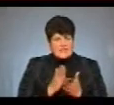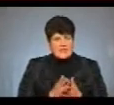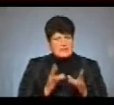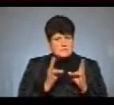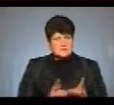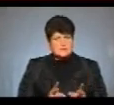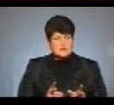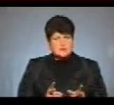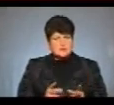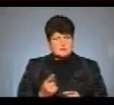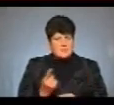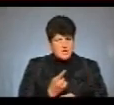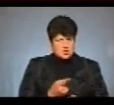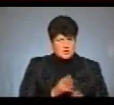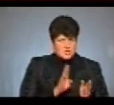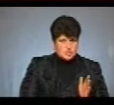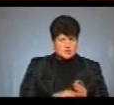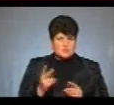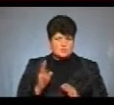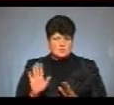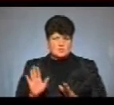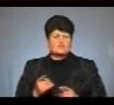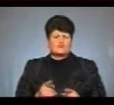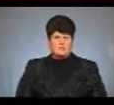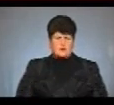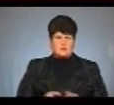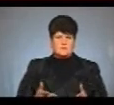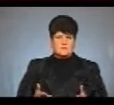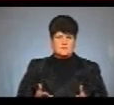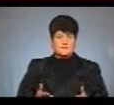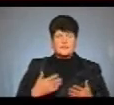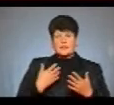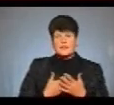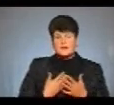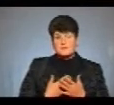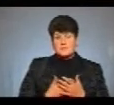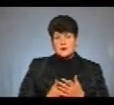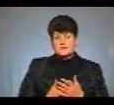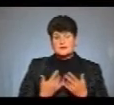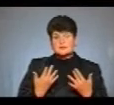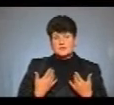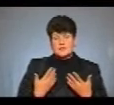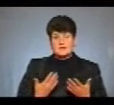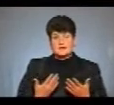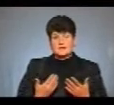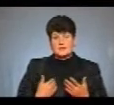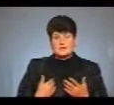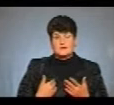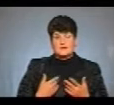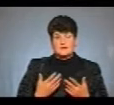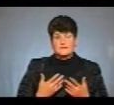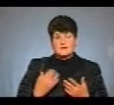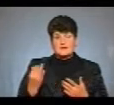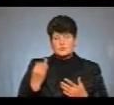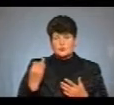небезпечнішими, ніж з Другої. Чому така закономірність? Чому так? Ну, напевно, що наскільки я буду вдаватися в таку вже